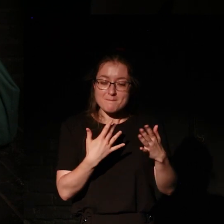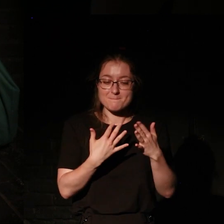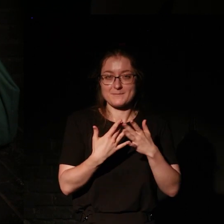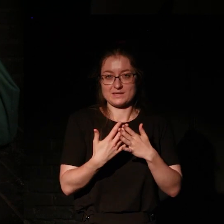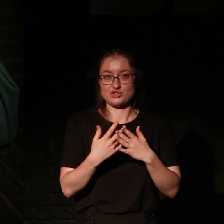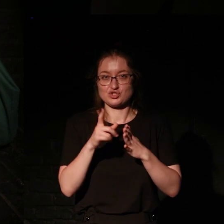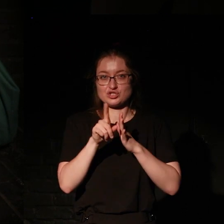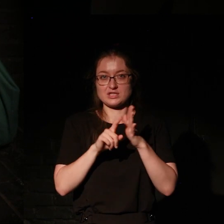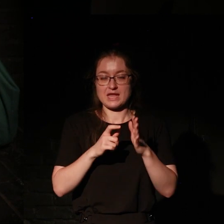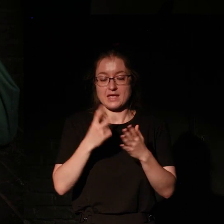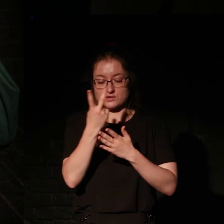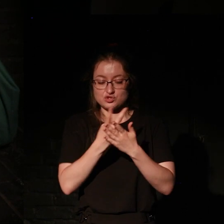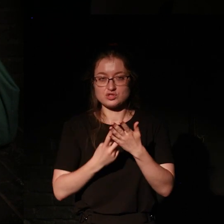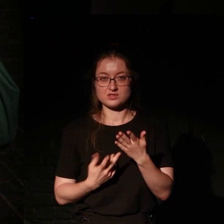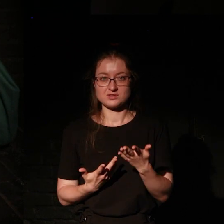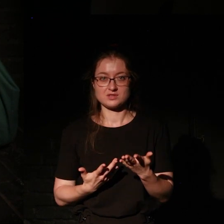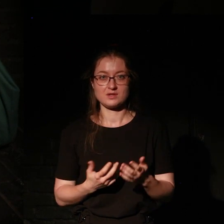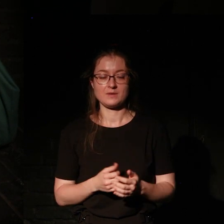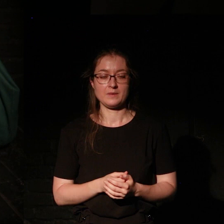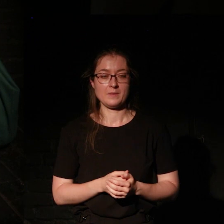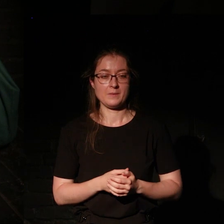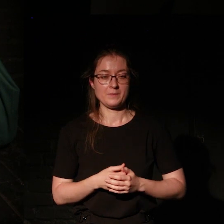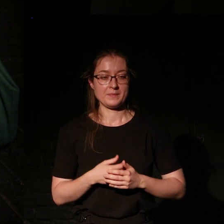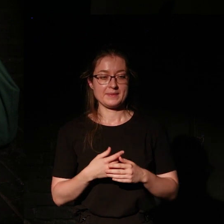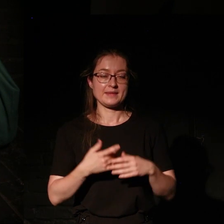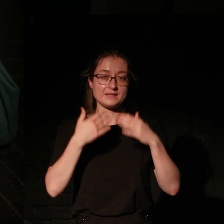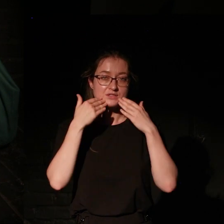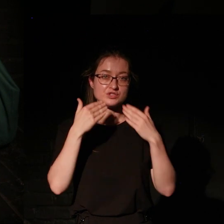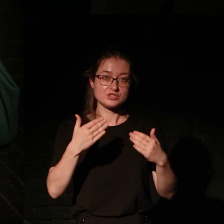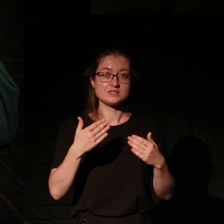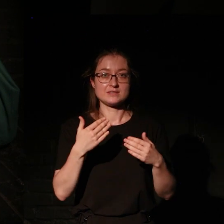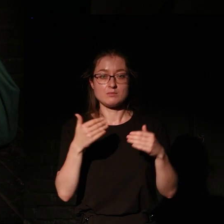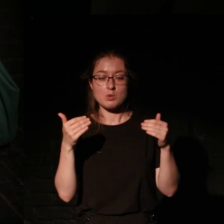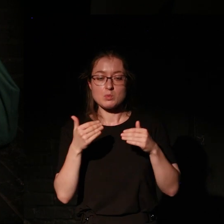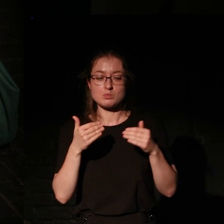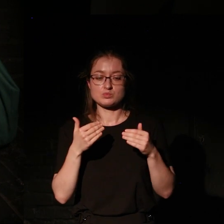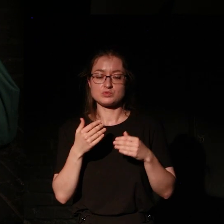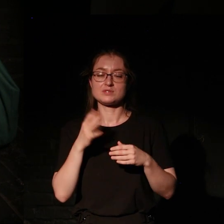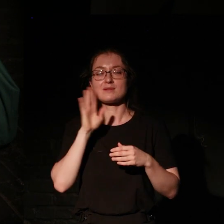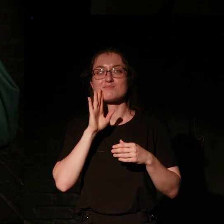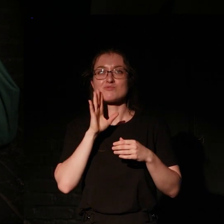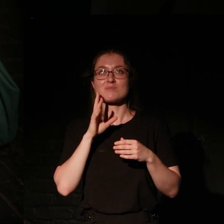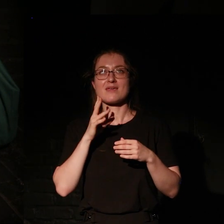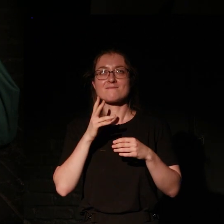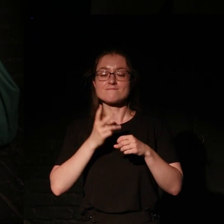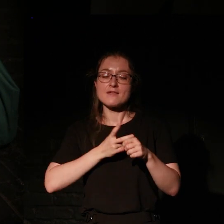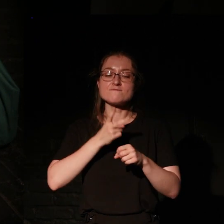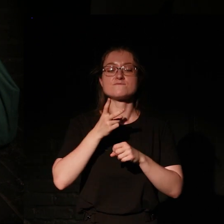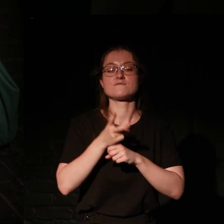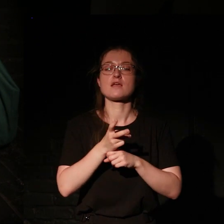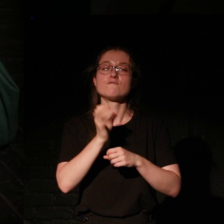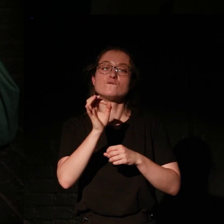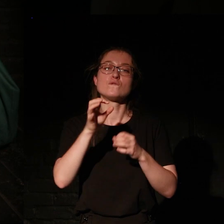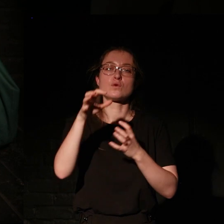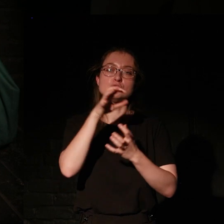tak? Mógł wchodzić w te realia. To samo jest na przykład w kulturze, tak? Zwłaszcza w sztukach plastycznych,